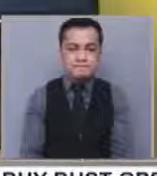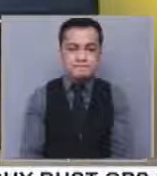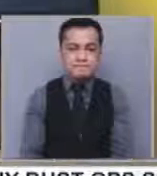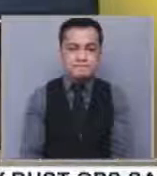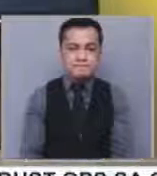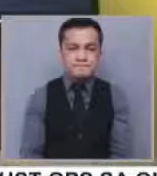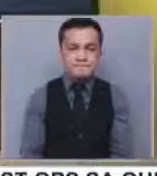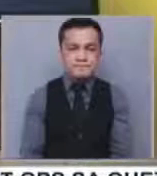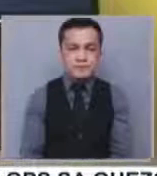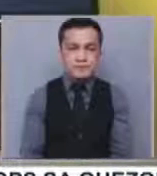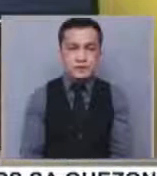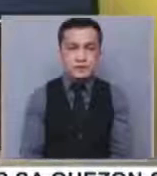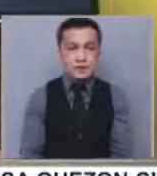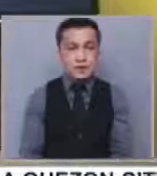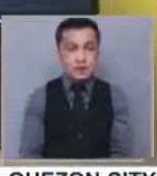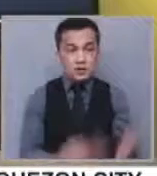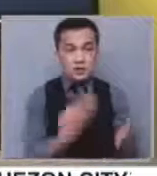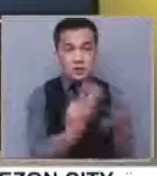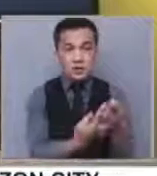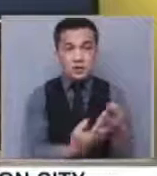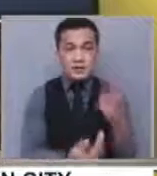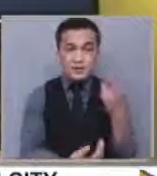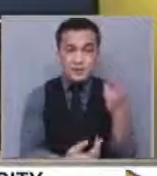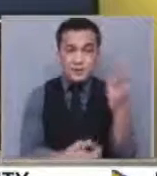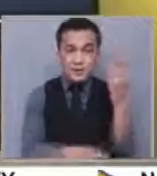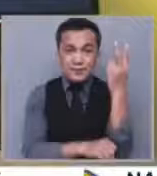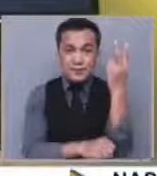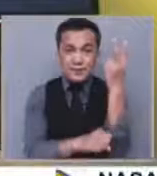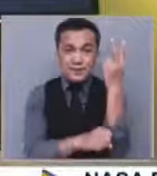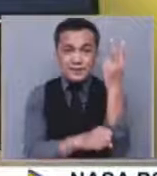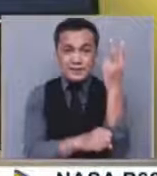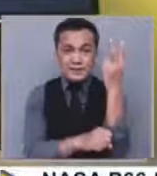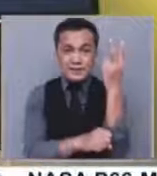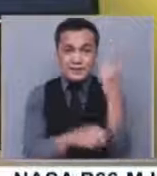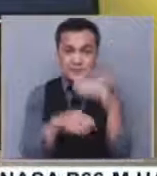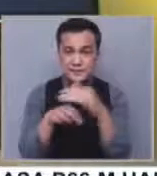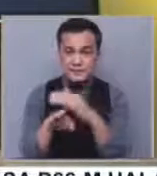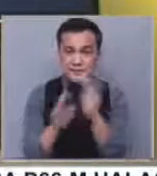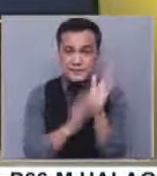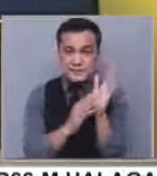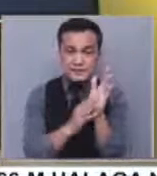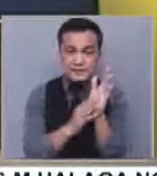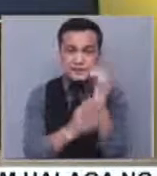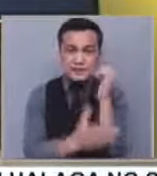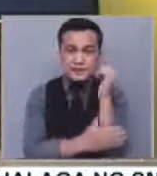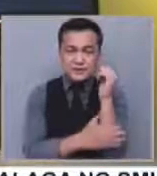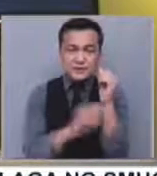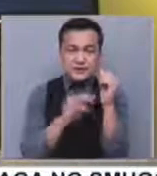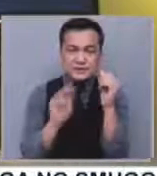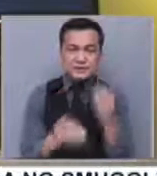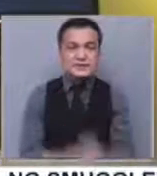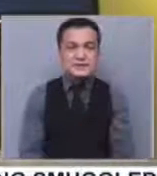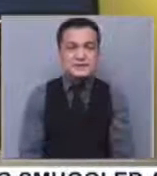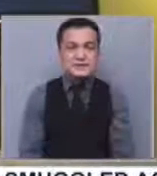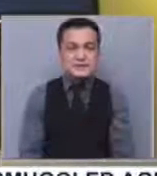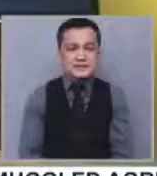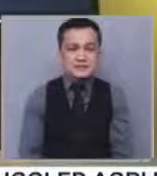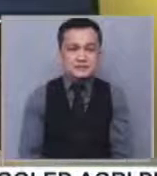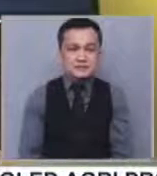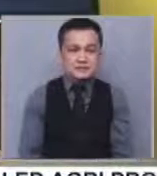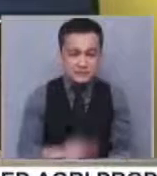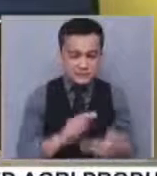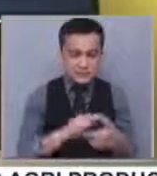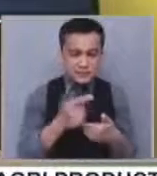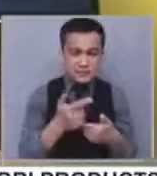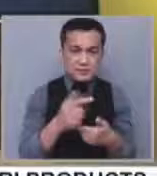Kalaboso naman ang dalawang magnanakaw na nanloob sa isang paralan sa Sampaloc, Maynila. Kabilang ang mga laptop pati projectors